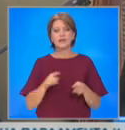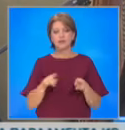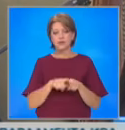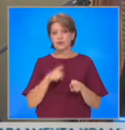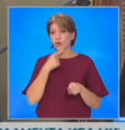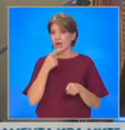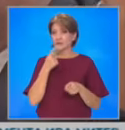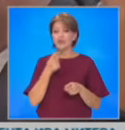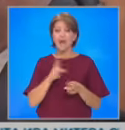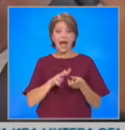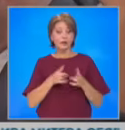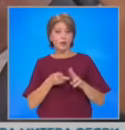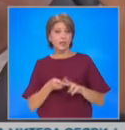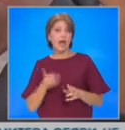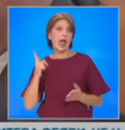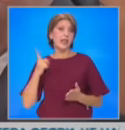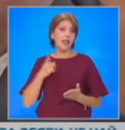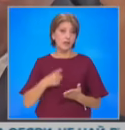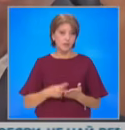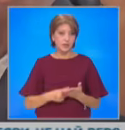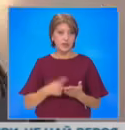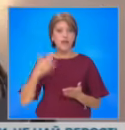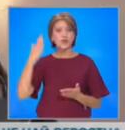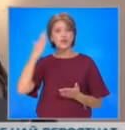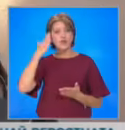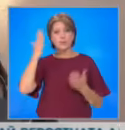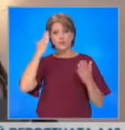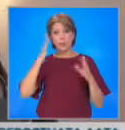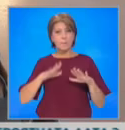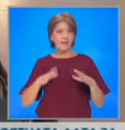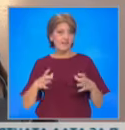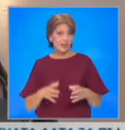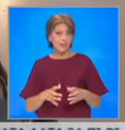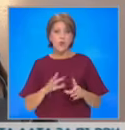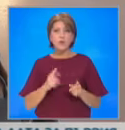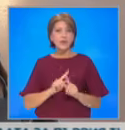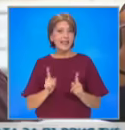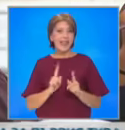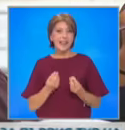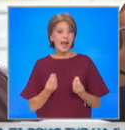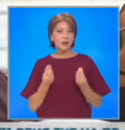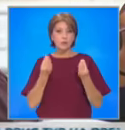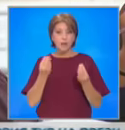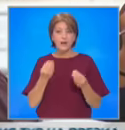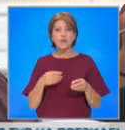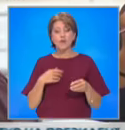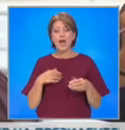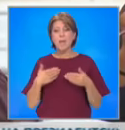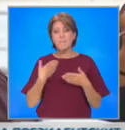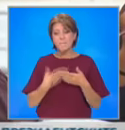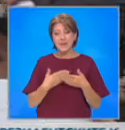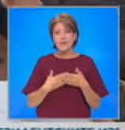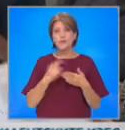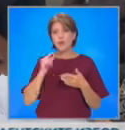наложителна. Посочиха, че предложенията на служебното правителство може и да не са най-добрите, но са близки до максималното, което може